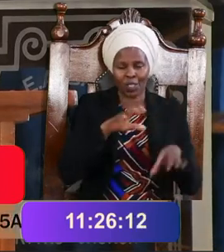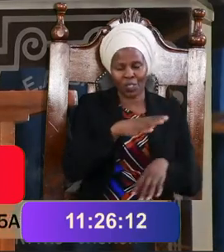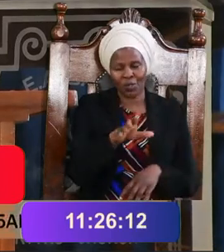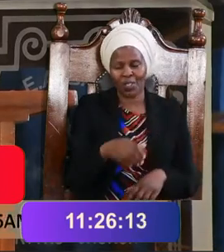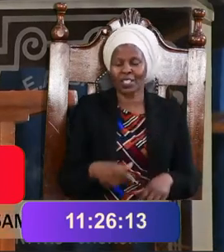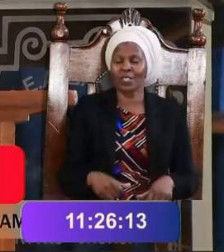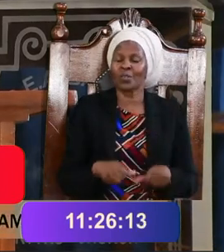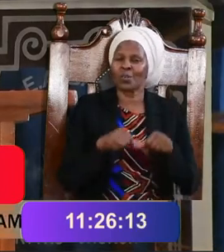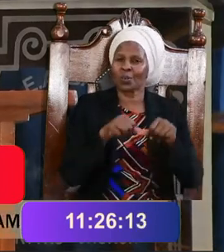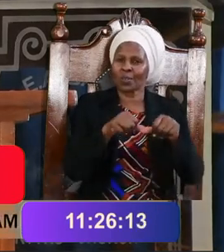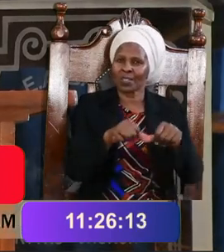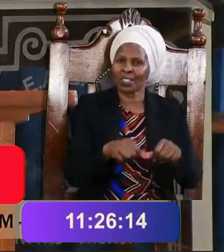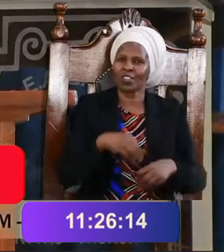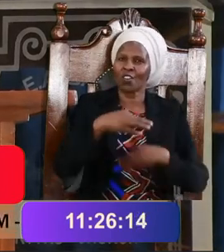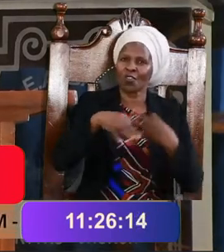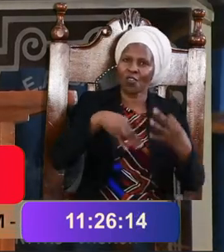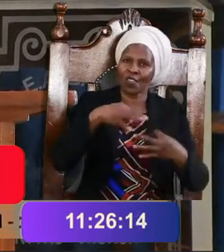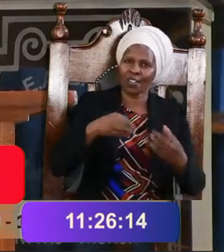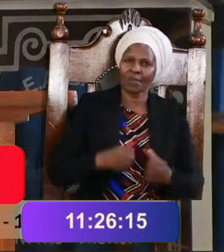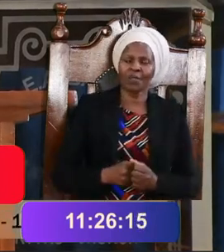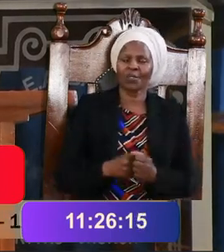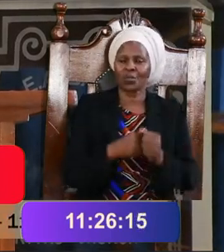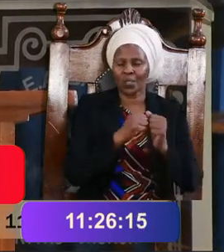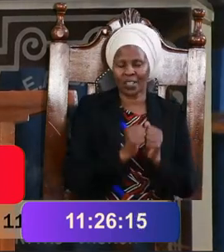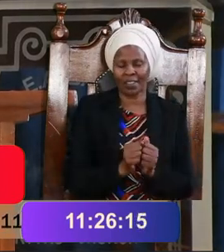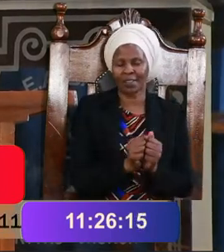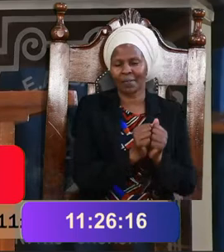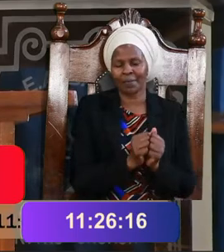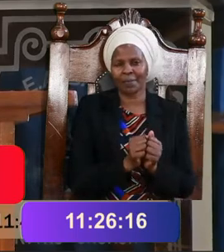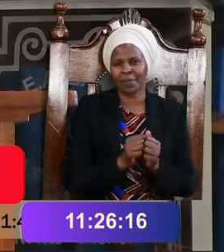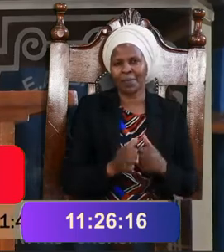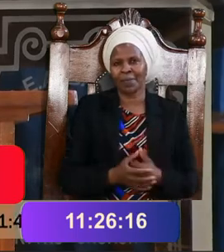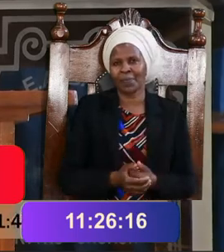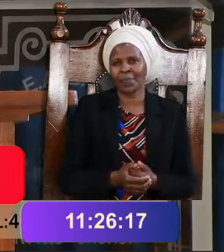tunapoendelea kushiriki pamoja. Asante.